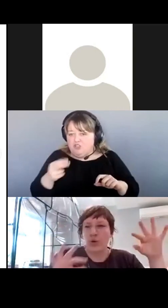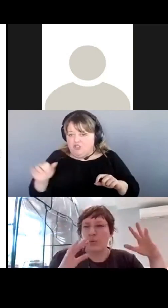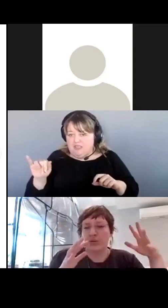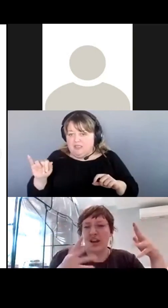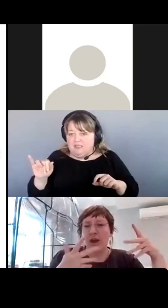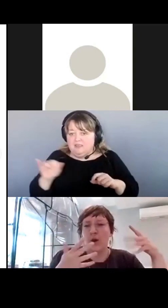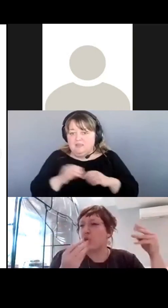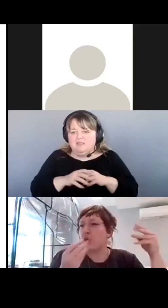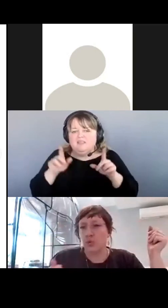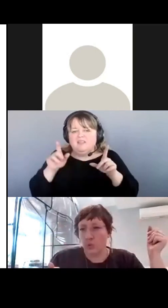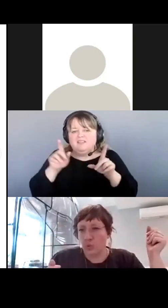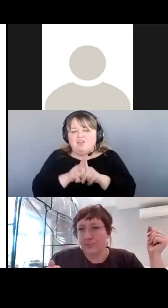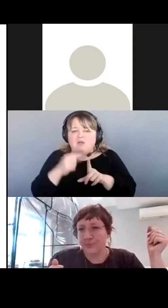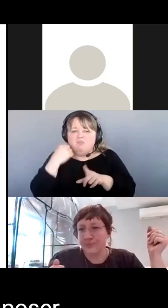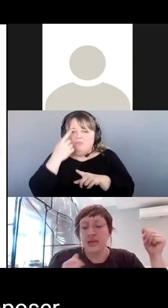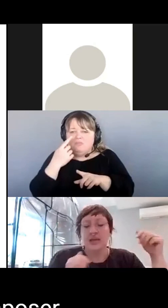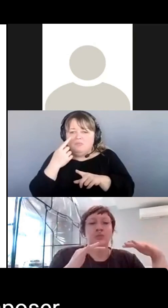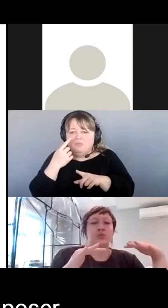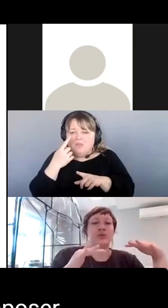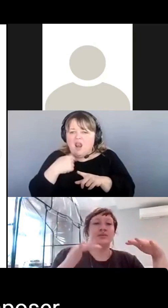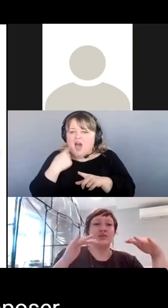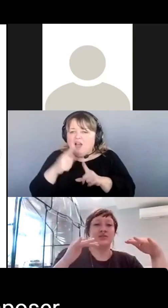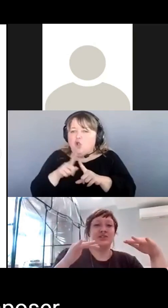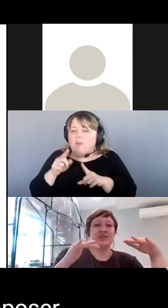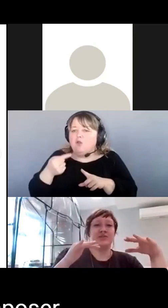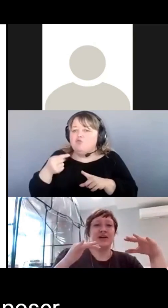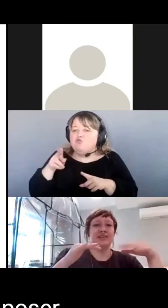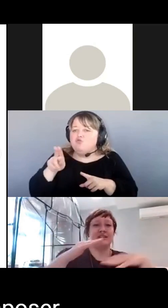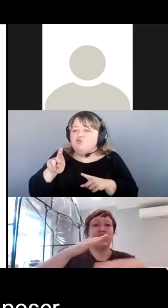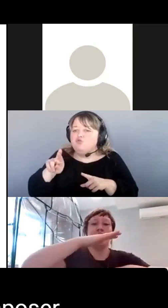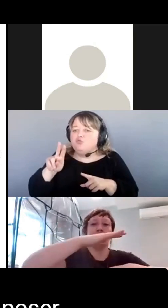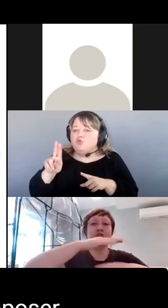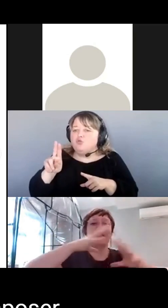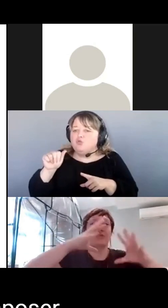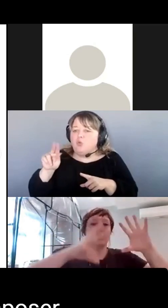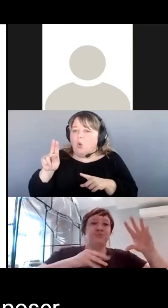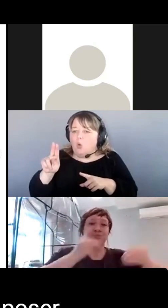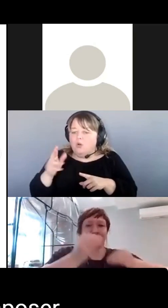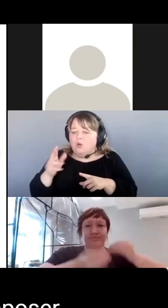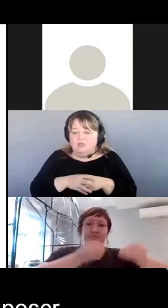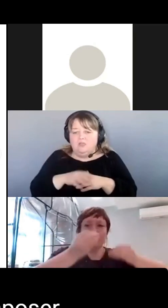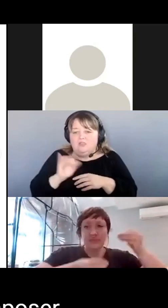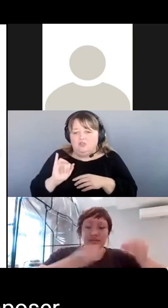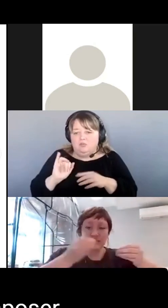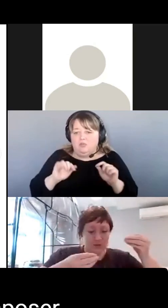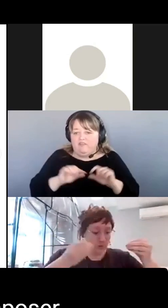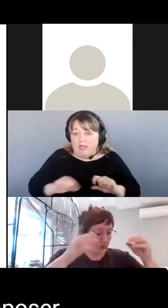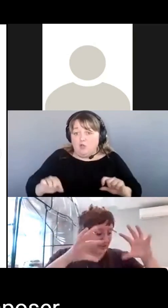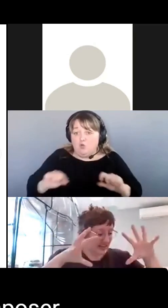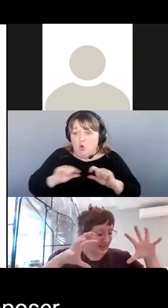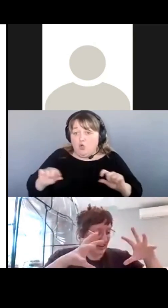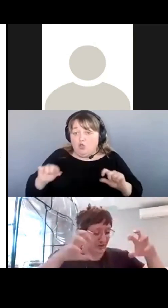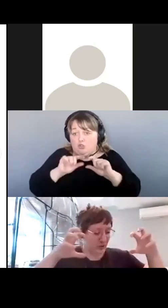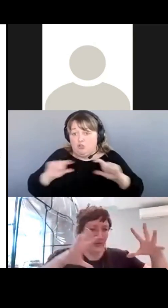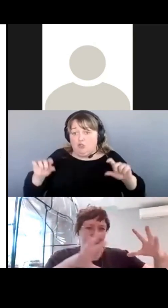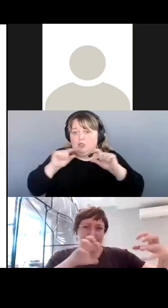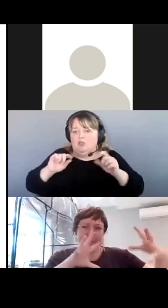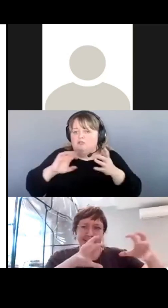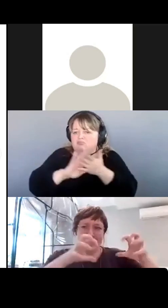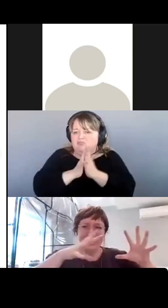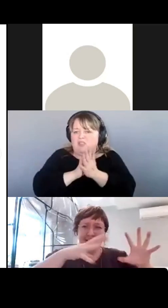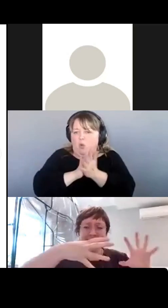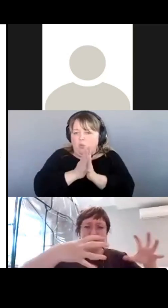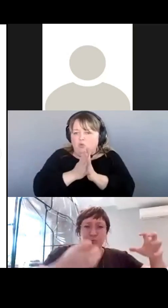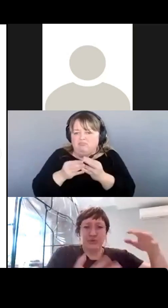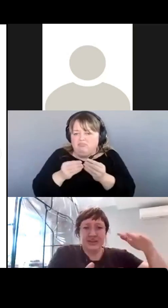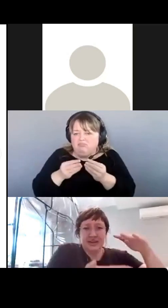un peu comme qui a l'air un peu de gruau. Puis ça, ce que ça va faire, c'est qu'en couche, ça va se décomposer,